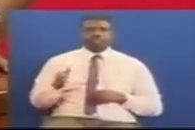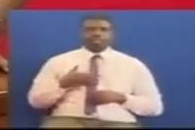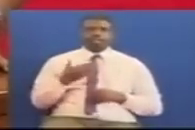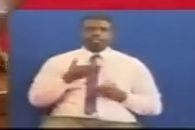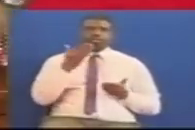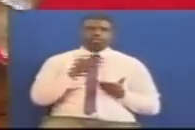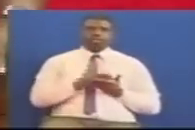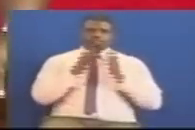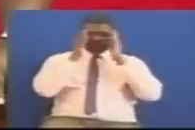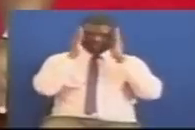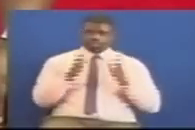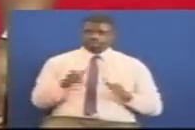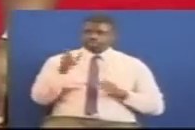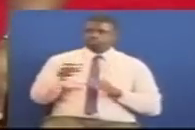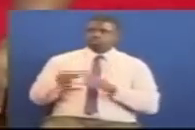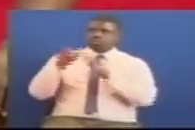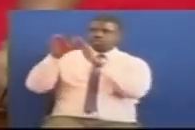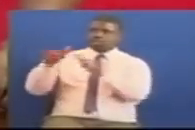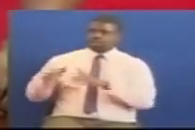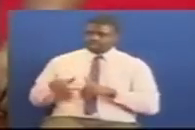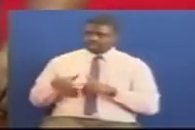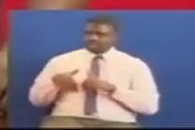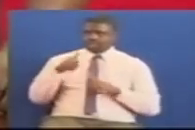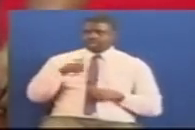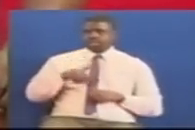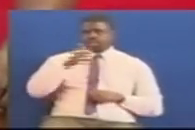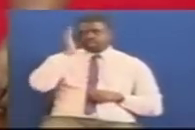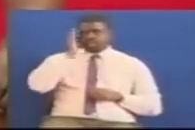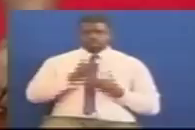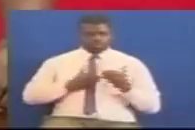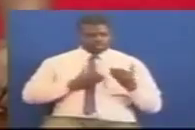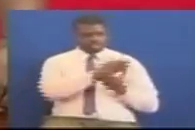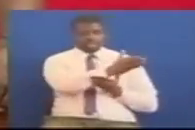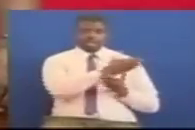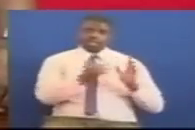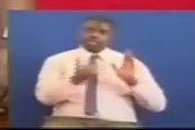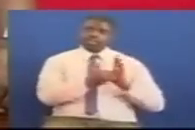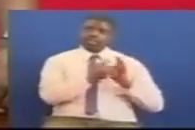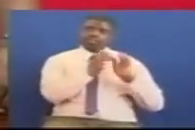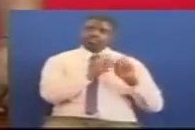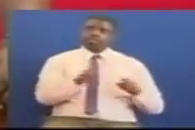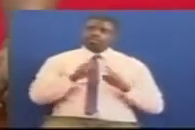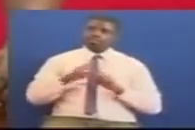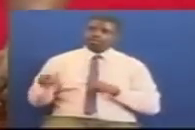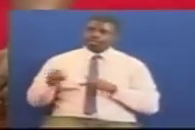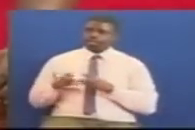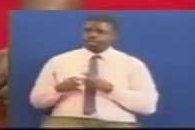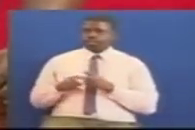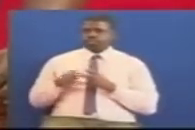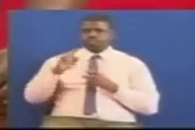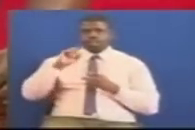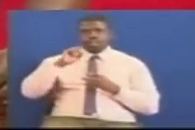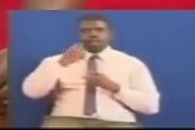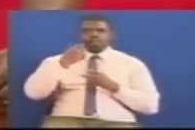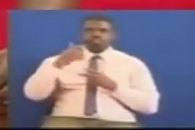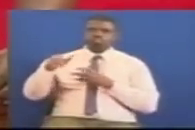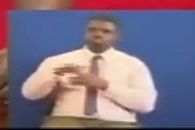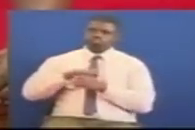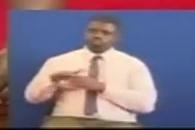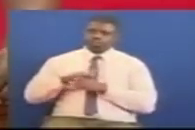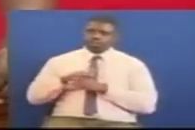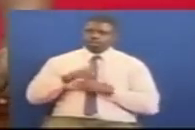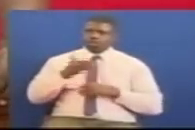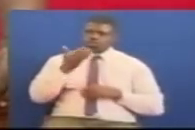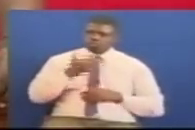nimhakikishie Mheshimiwa mbunge kwamba serikali kupitia sheria mbalimbali tumekuwa tukijaribu kuzitumia ili